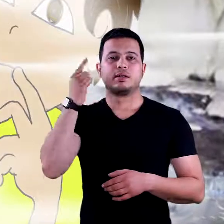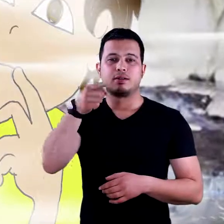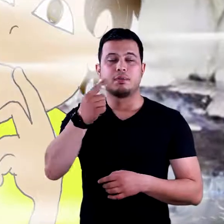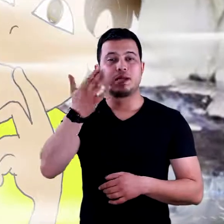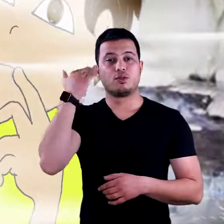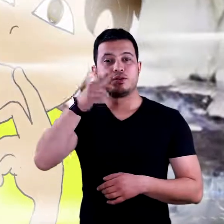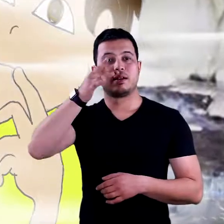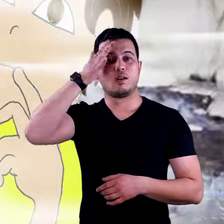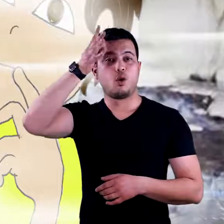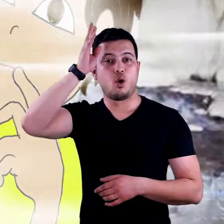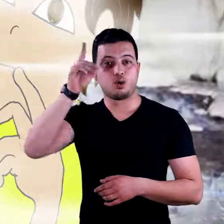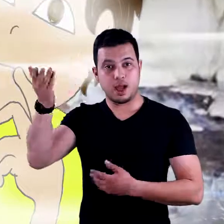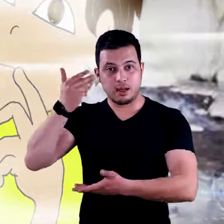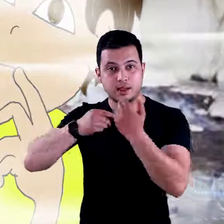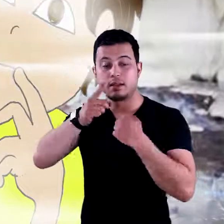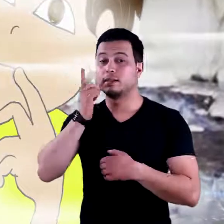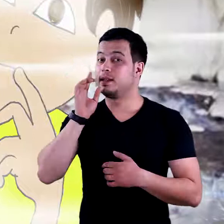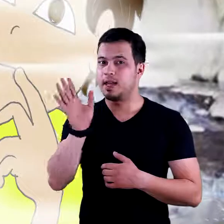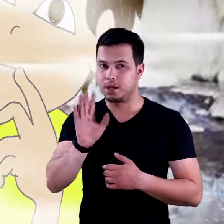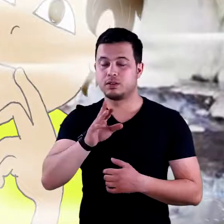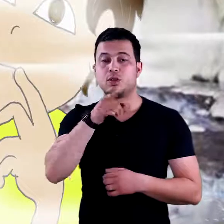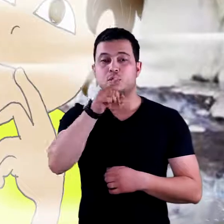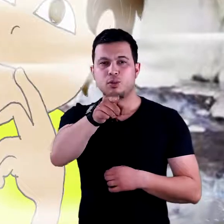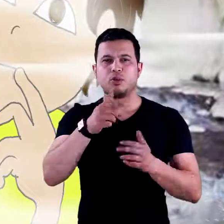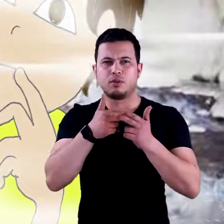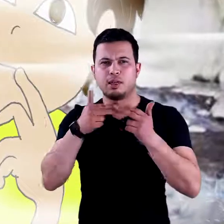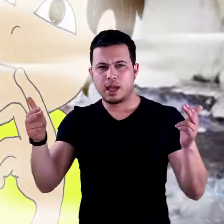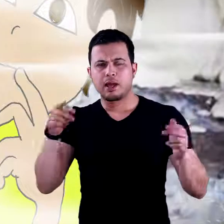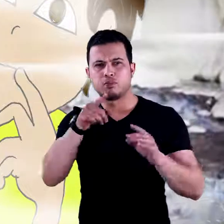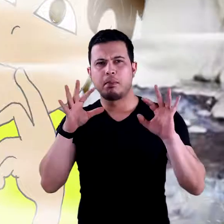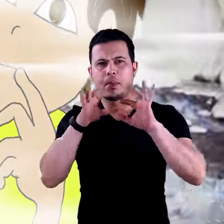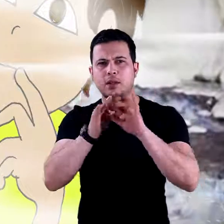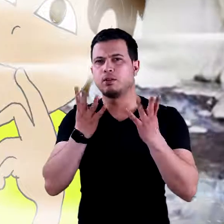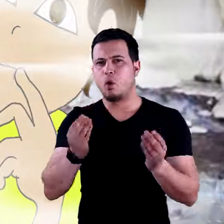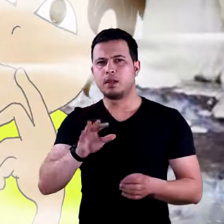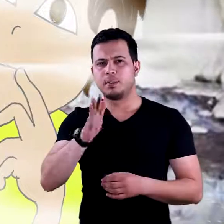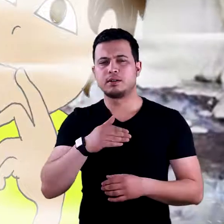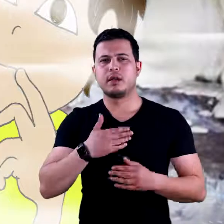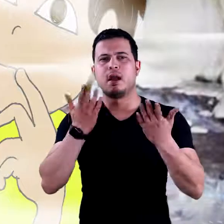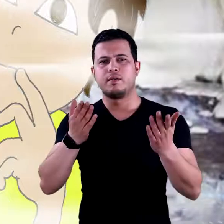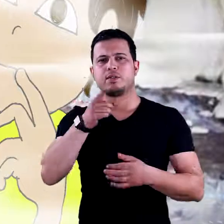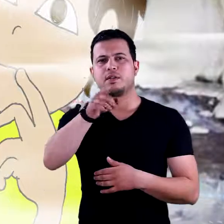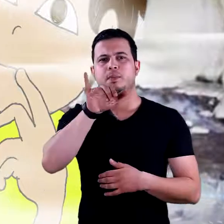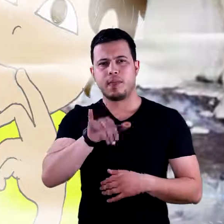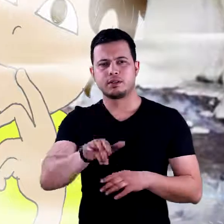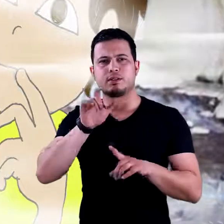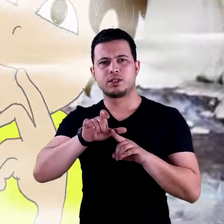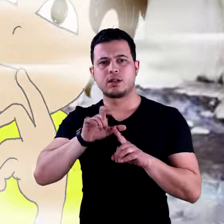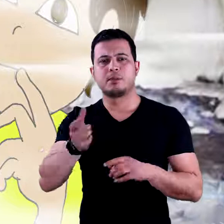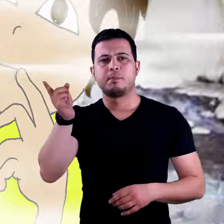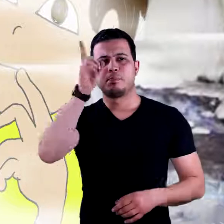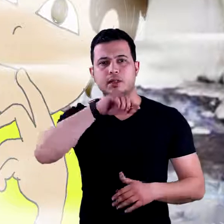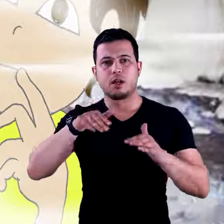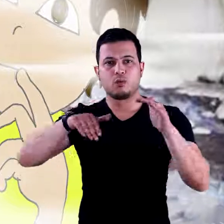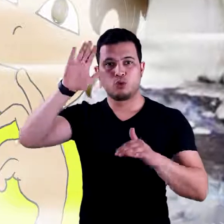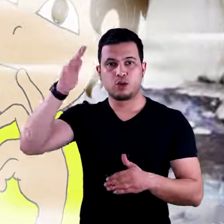dinlemedin. Bize ne demişti hatırlasana. Galiba bu onunla ilgili bir şey. Evet, haklısın Çınar. Bir daha